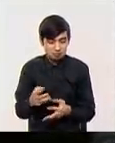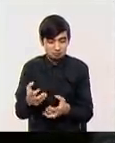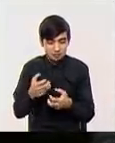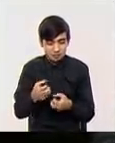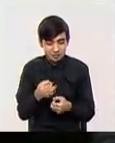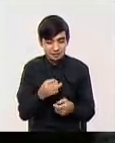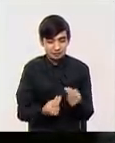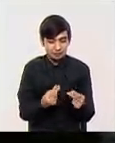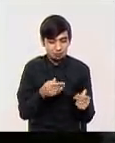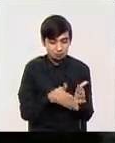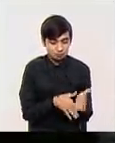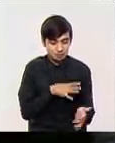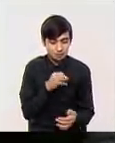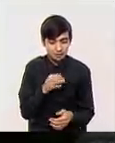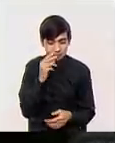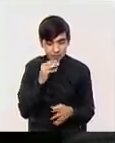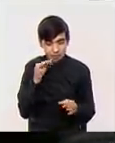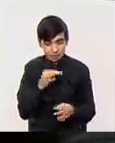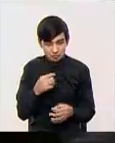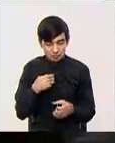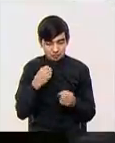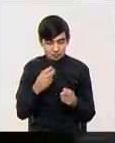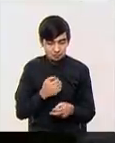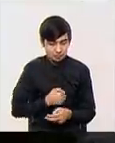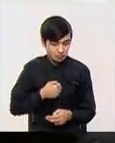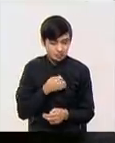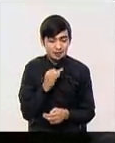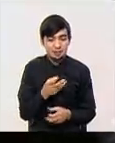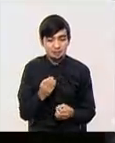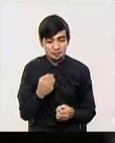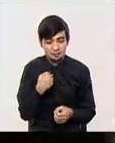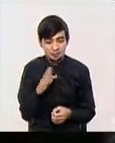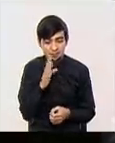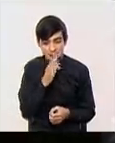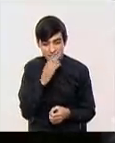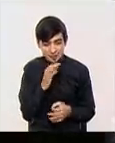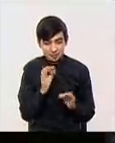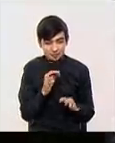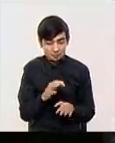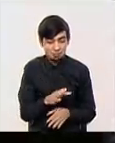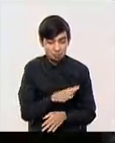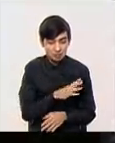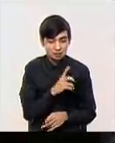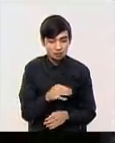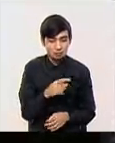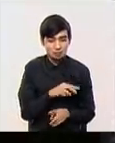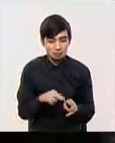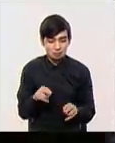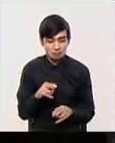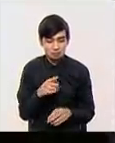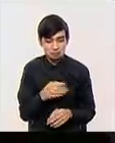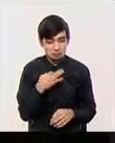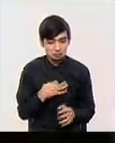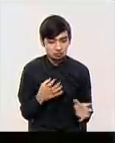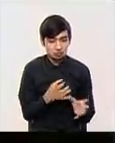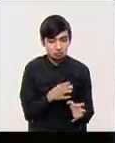тастаған. Сонысында күйіндім қатты. Және де соны ата-анасын айтқан кезімде, олар ұлдарының сөзін сөйліп шықты.